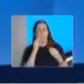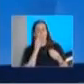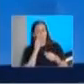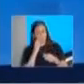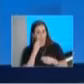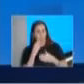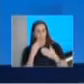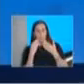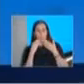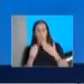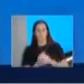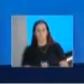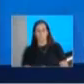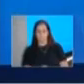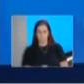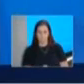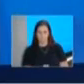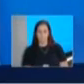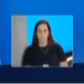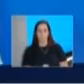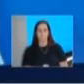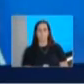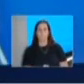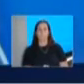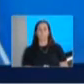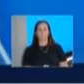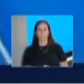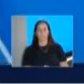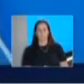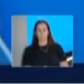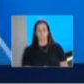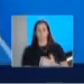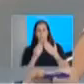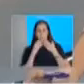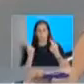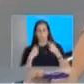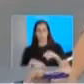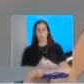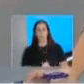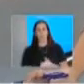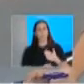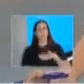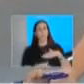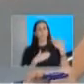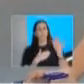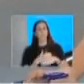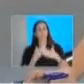הדברים ברורים. גיא אליהו, יושב ראש האיגוד הארצי למנהל מחלקות הנוער ברשויות המקומיות, תודה רבה שהיית איתנו. אנחנו סיימנו, תודה רבה.